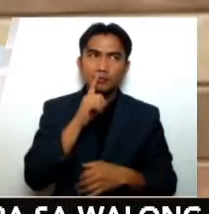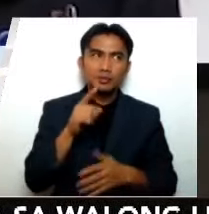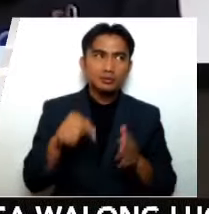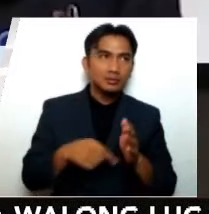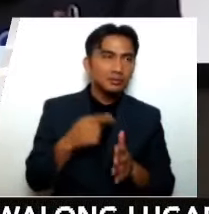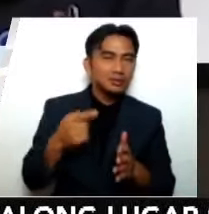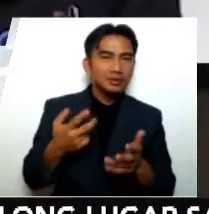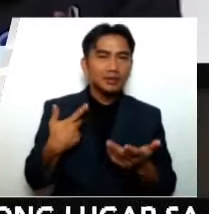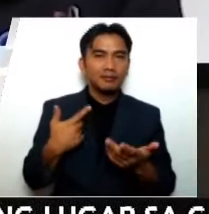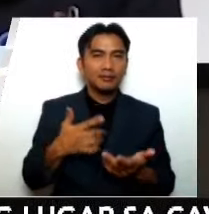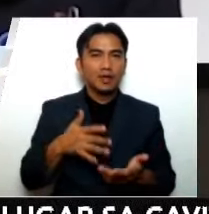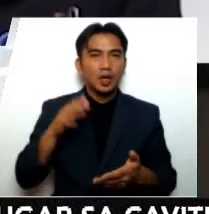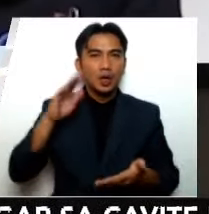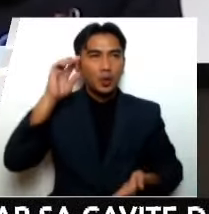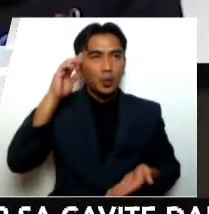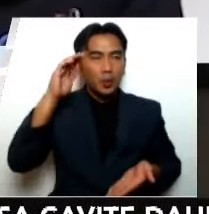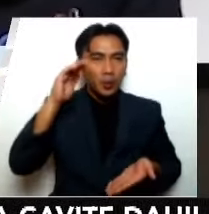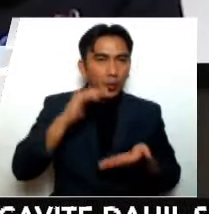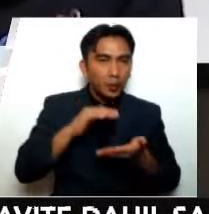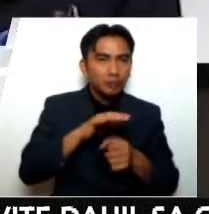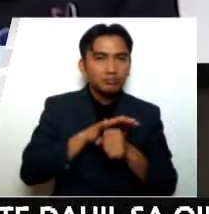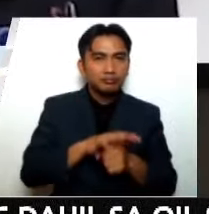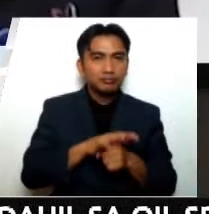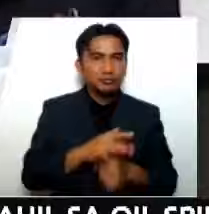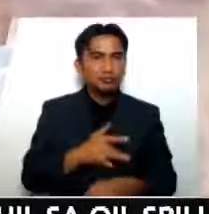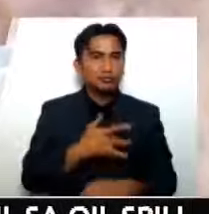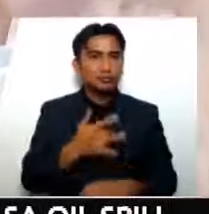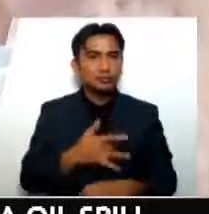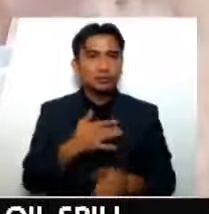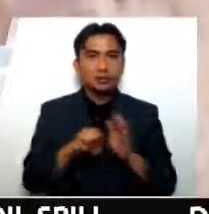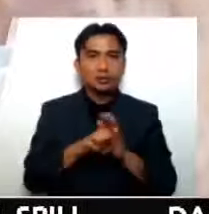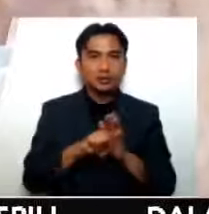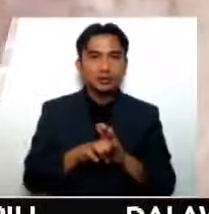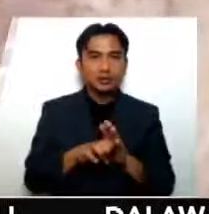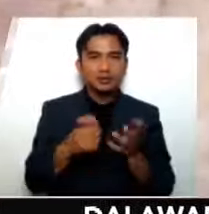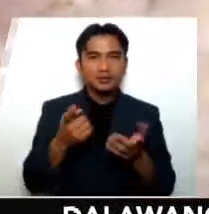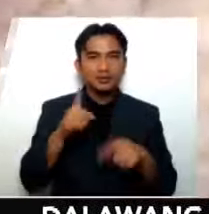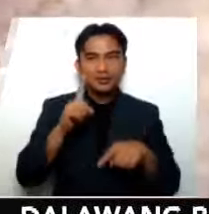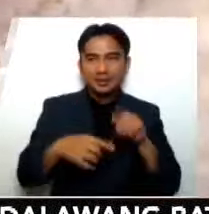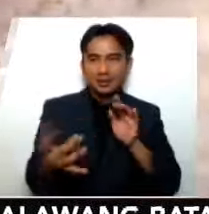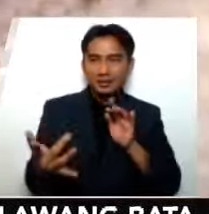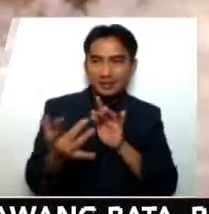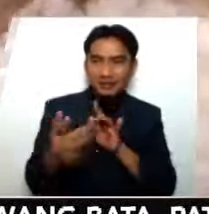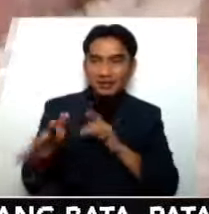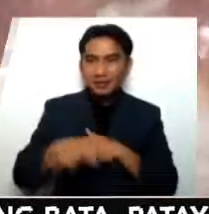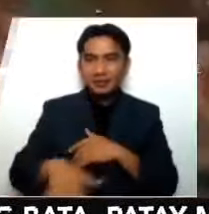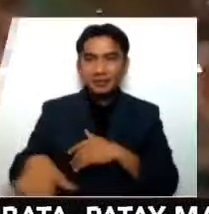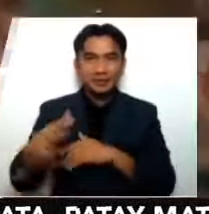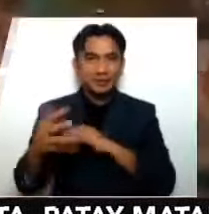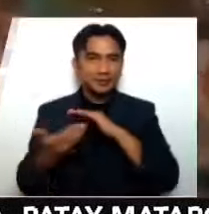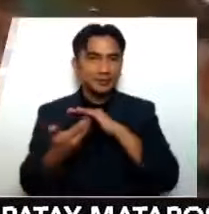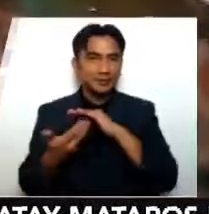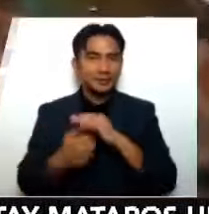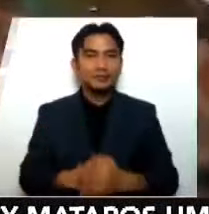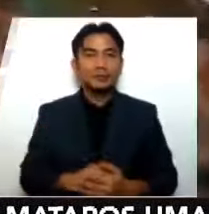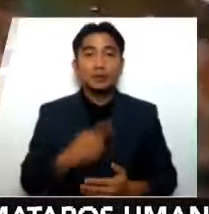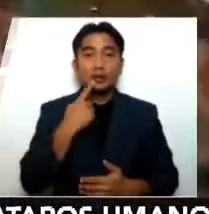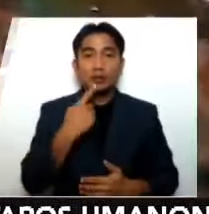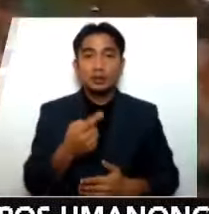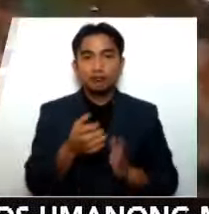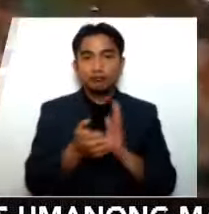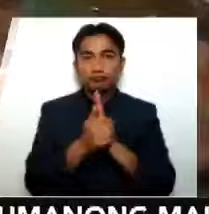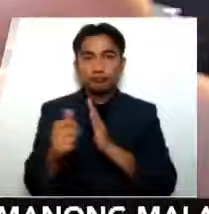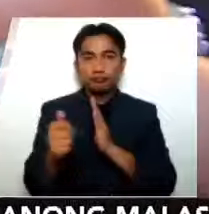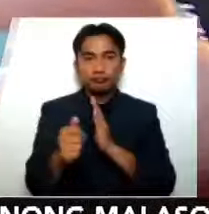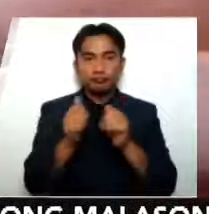mo. Gayong paminsan di ka makakulik sa customer. Ayon sa eksperto, pakiramdam ng tao sumasaya siya sa